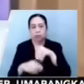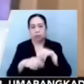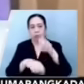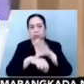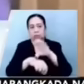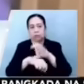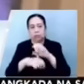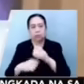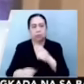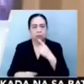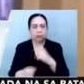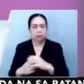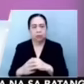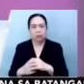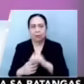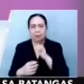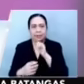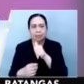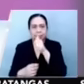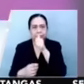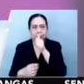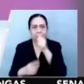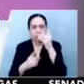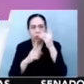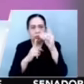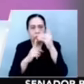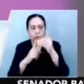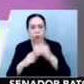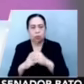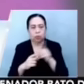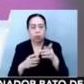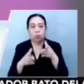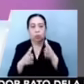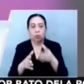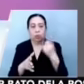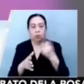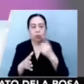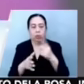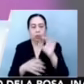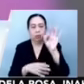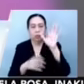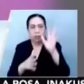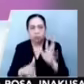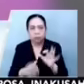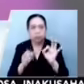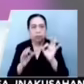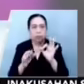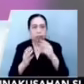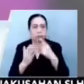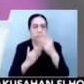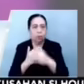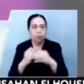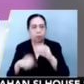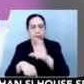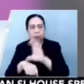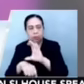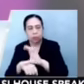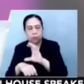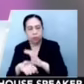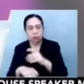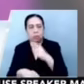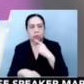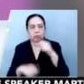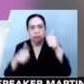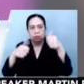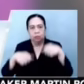umano, secret door. Daanan lang umano ng pastor kung may programa sa cathedral ayon sa post ng